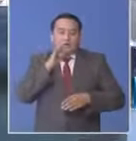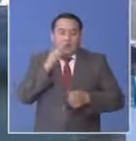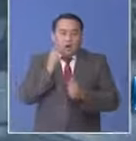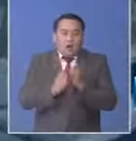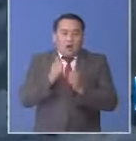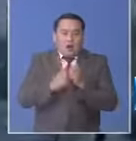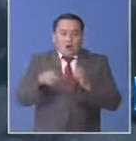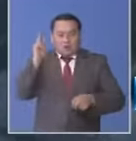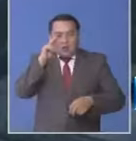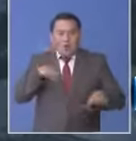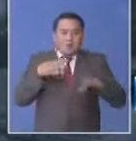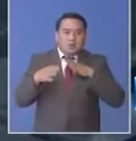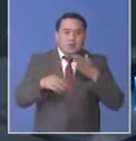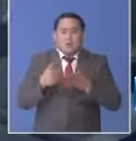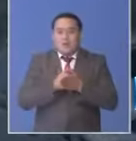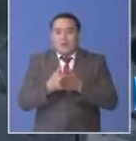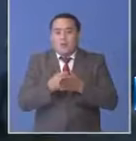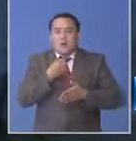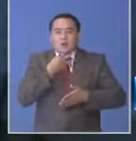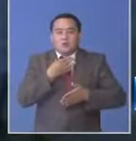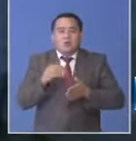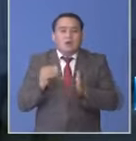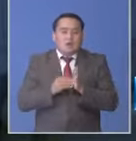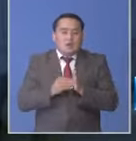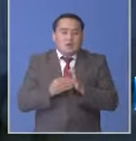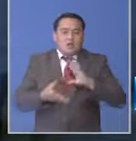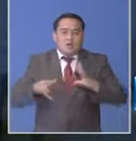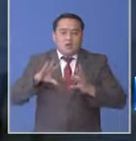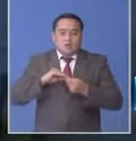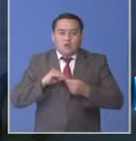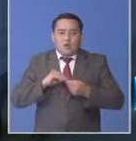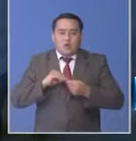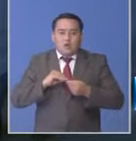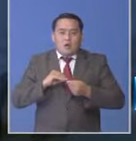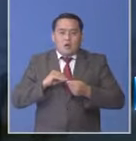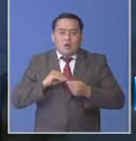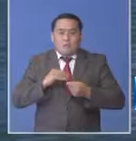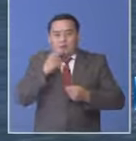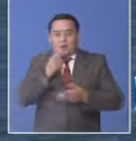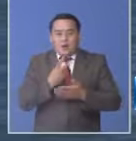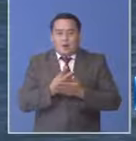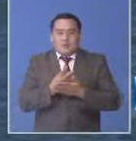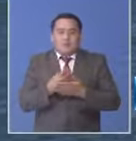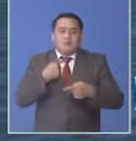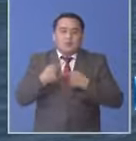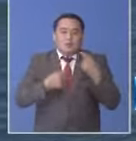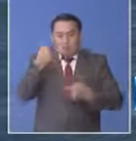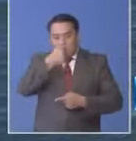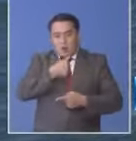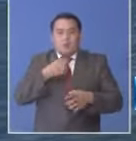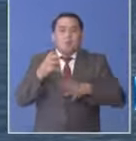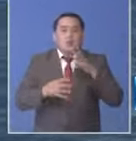каждый отточил технику и добился хорошей оценки. А результаты, вероятнее всего, уже придется продемонстрировать в следующем году